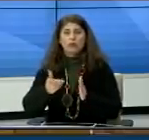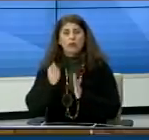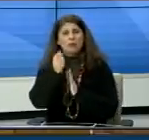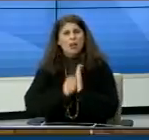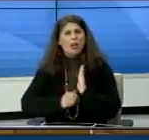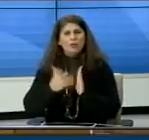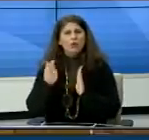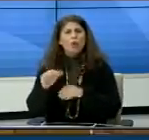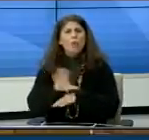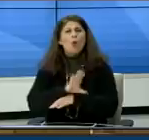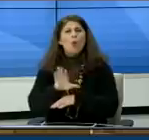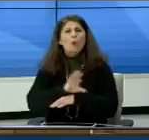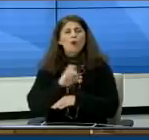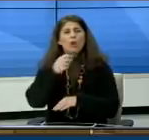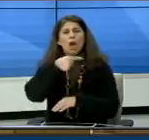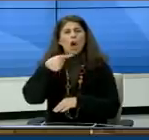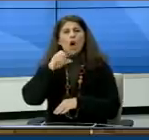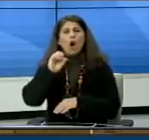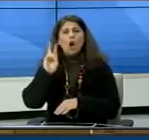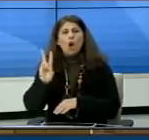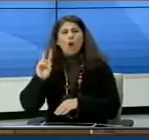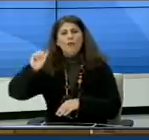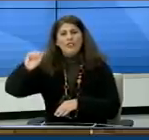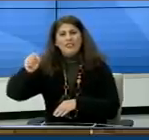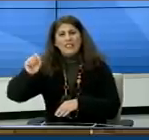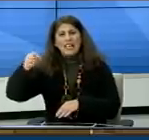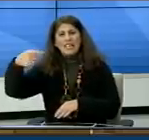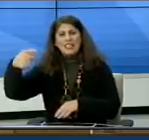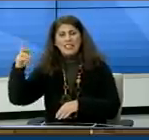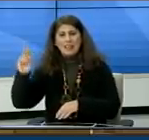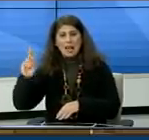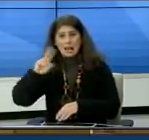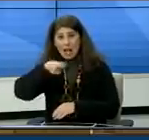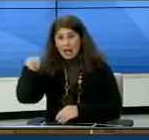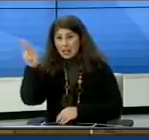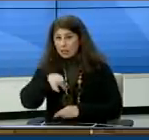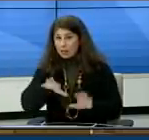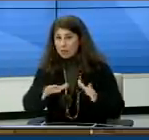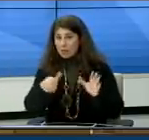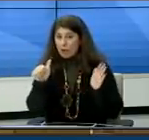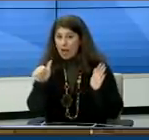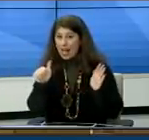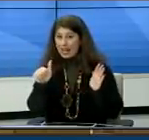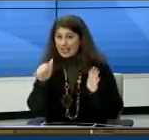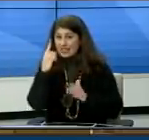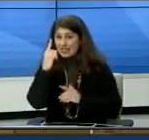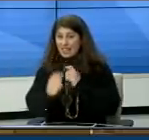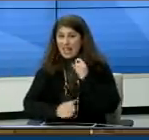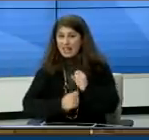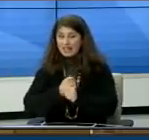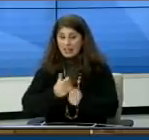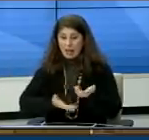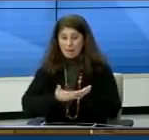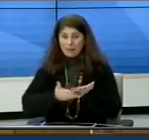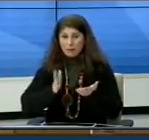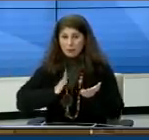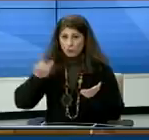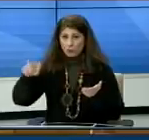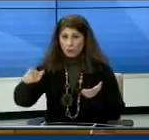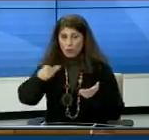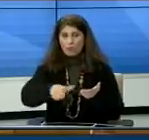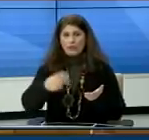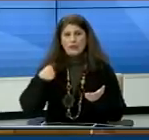gov.gr. Καταργώντας περίπου 60, προσέξτε, 60 ετήσιες επισκέψεις του πολίτη